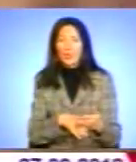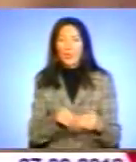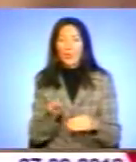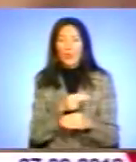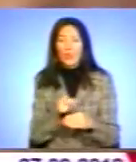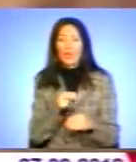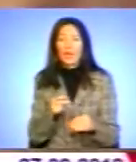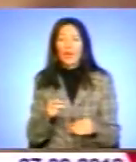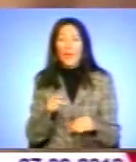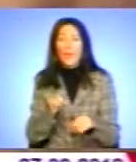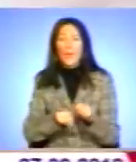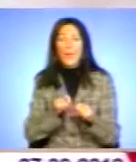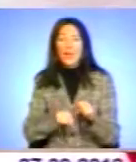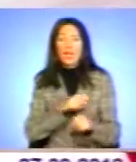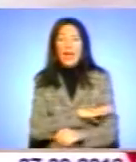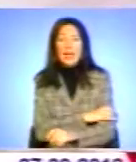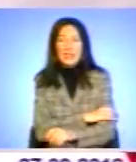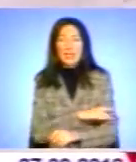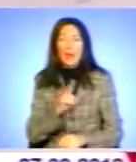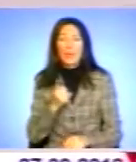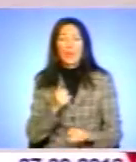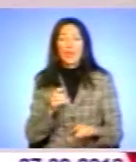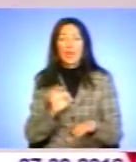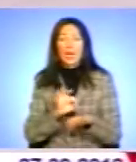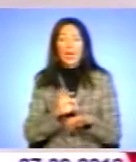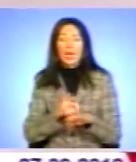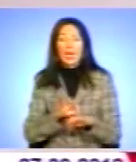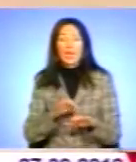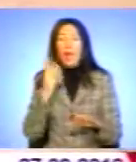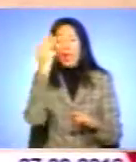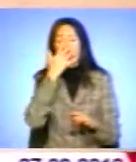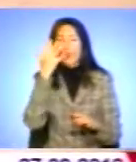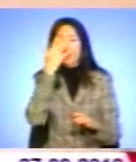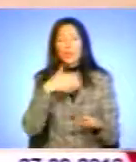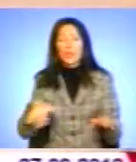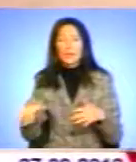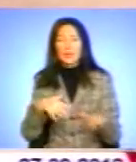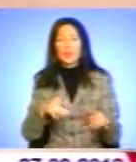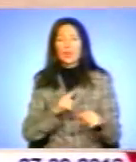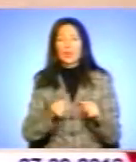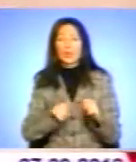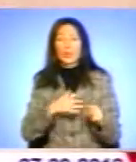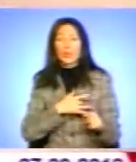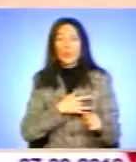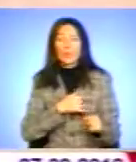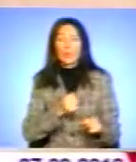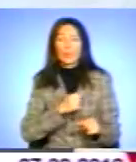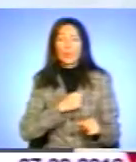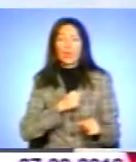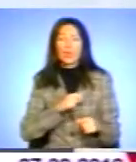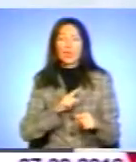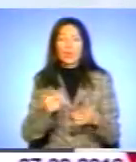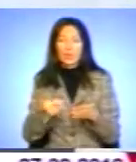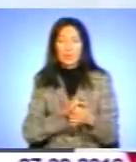тиск. При перших симптомах – головокружінні, слабкості, прискореному серцебитті – одразу ж звертатися до лікаря.